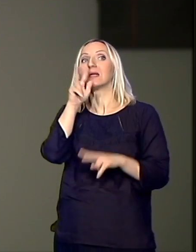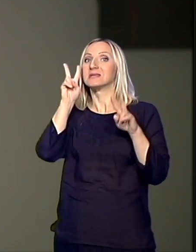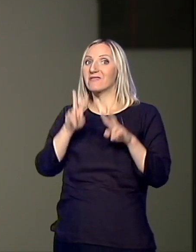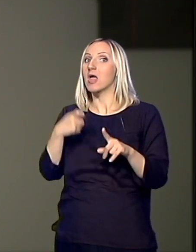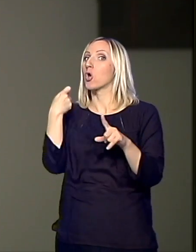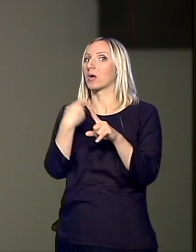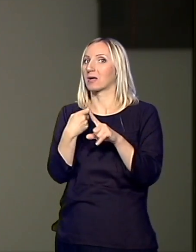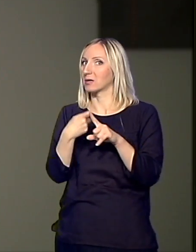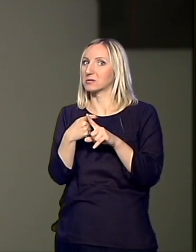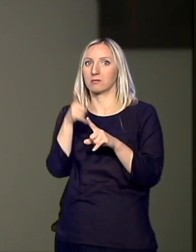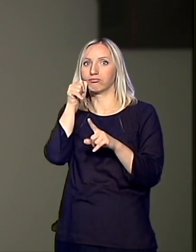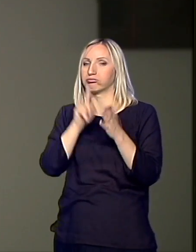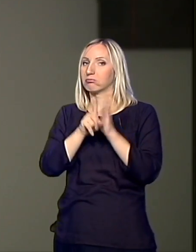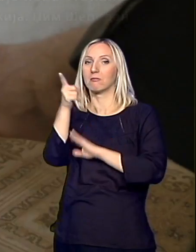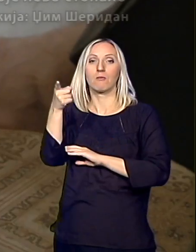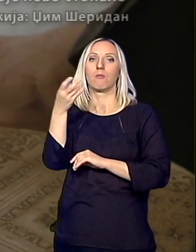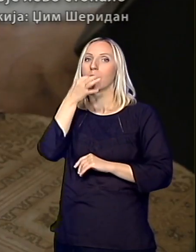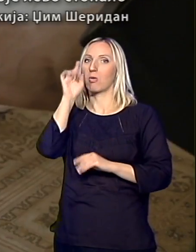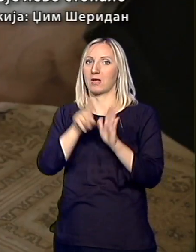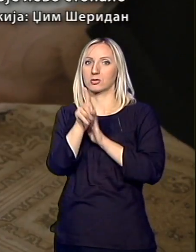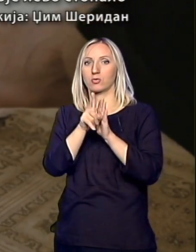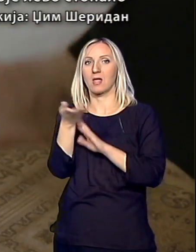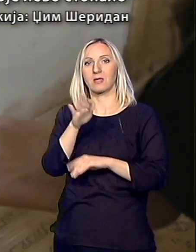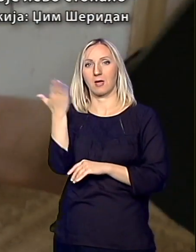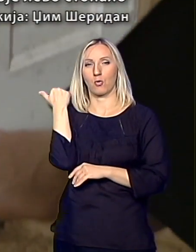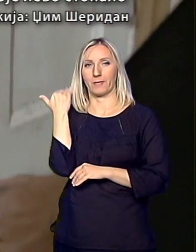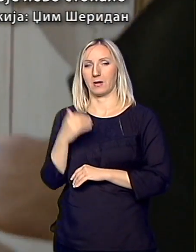postiže daleko bolje rezultate nego pre.